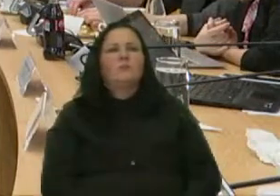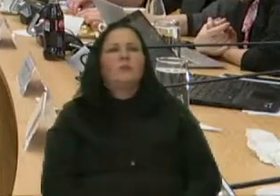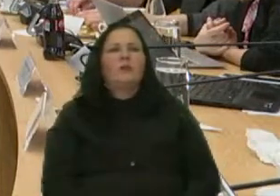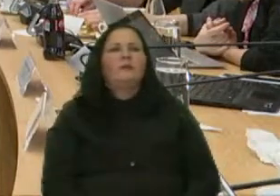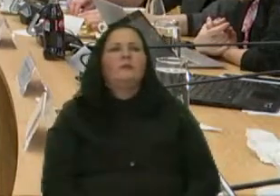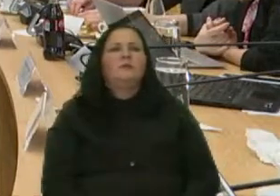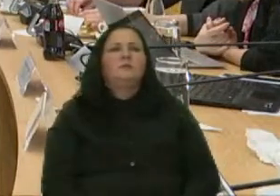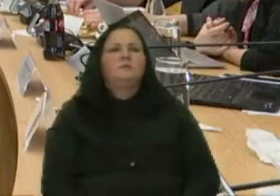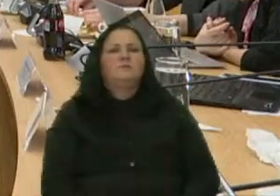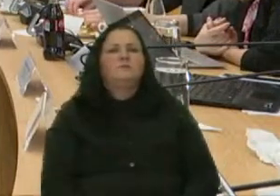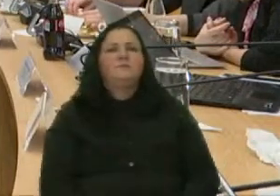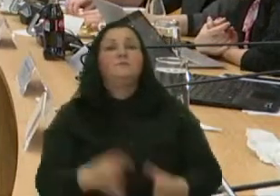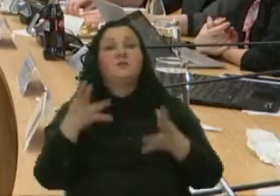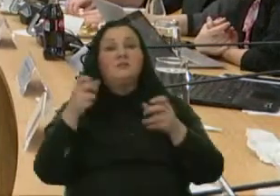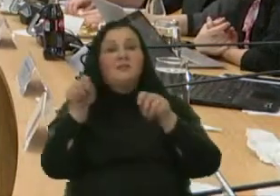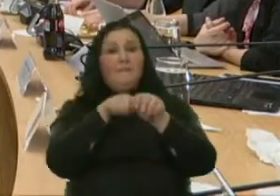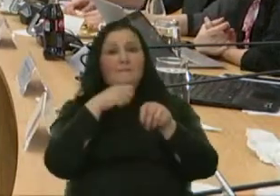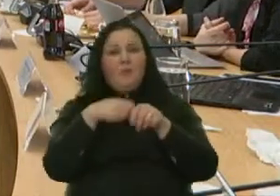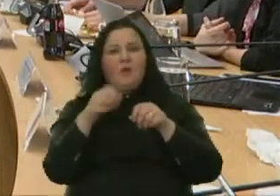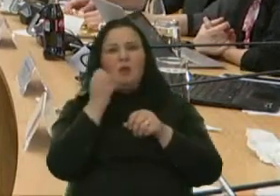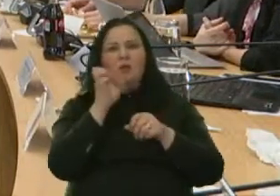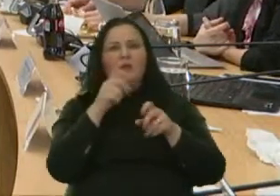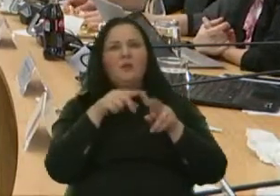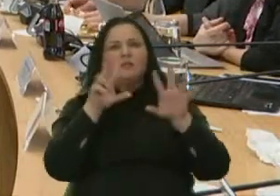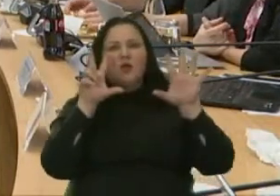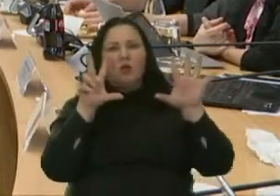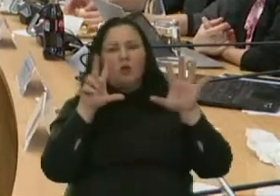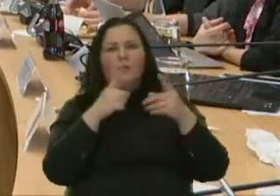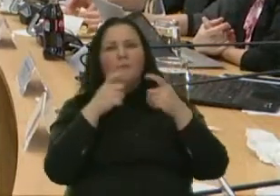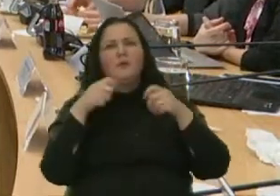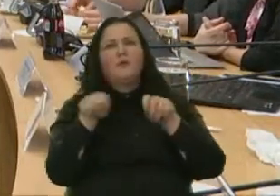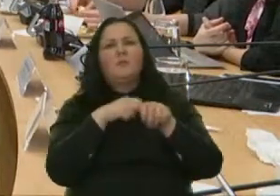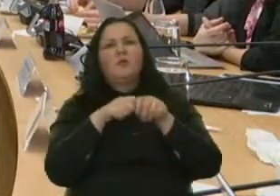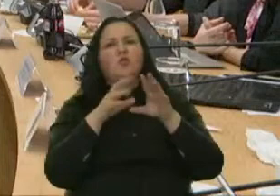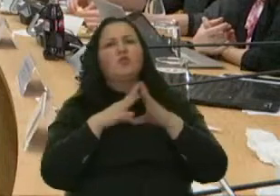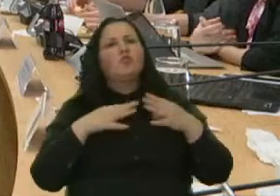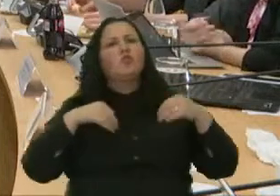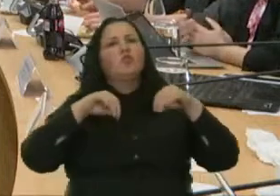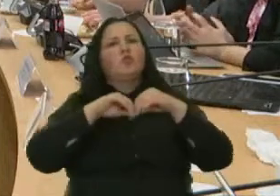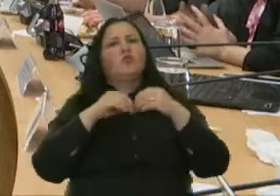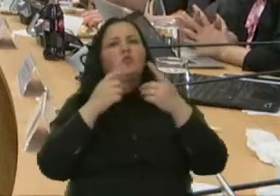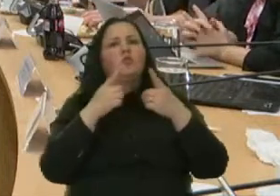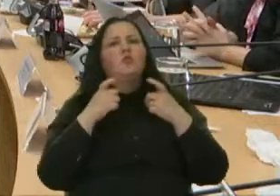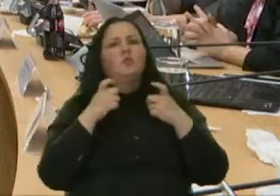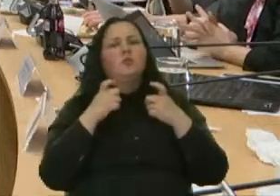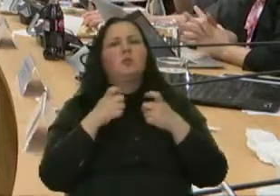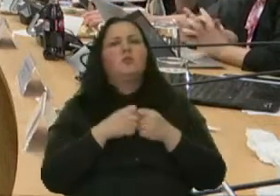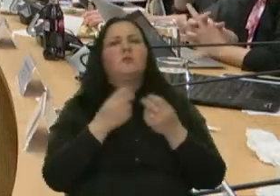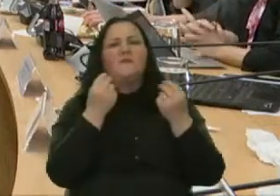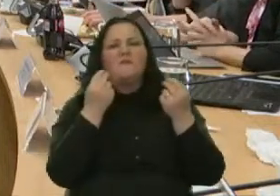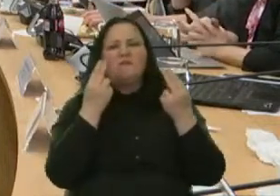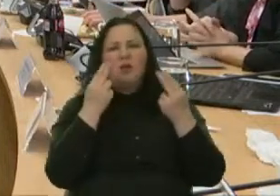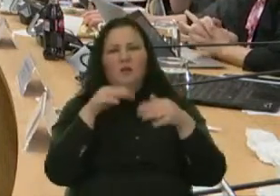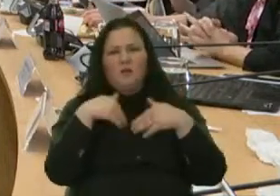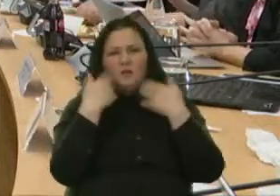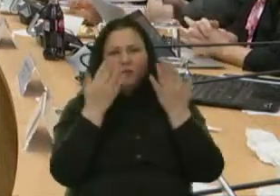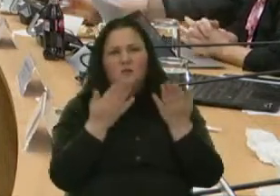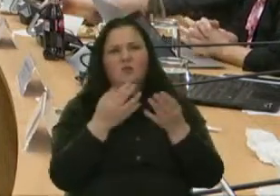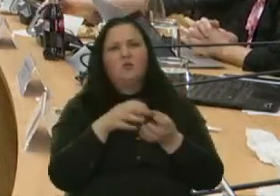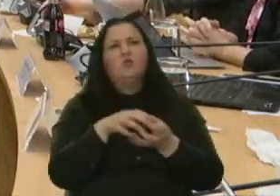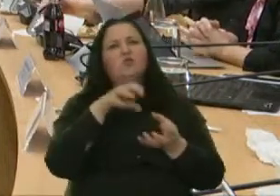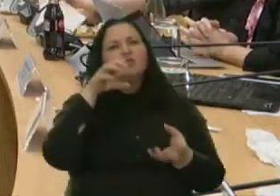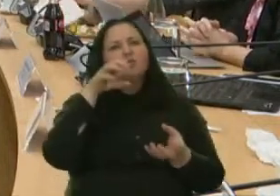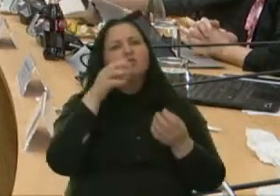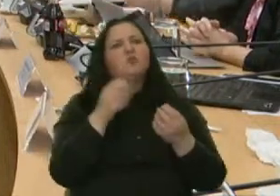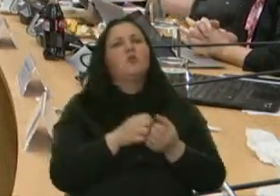cuvântul se modifică ansa 8 prin modificarea totalurilor în sensul diminuării sumei alocate pentru sursa fonduri